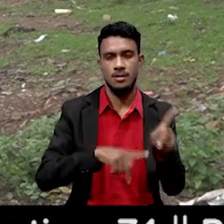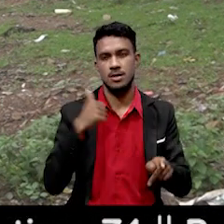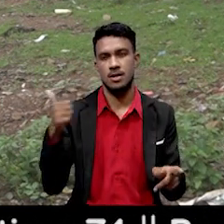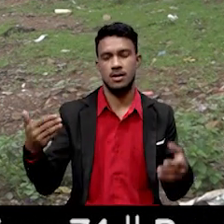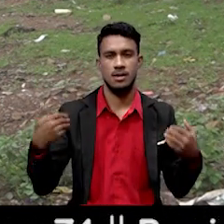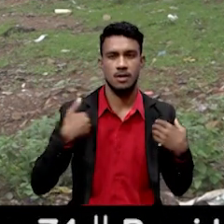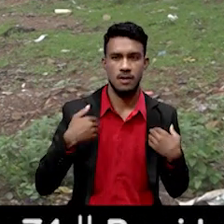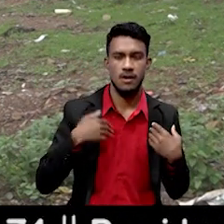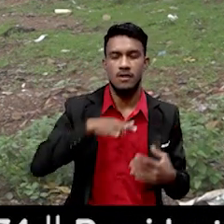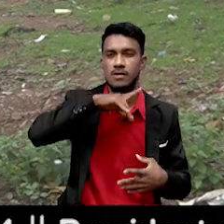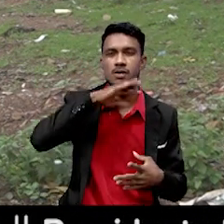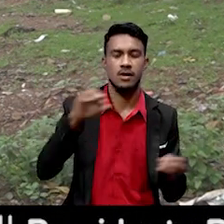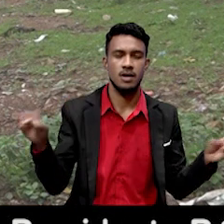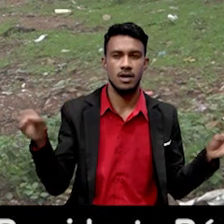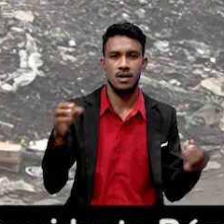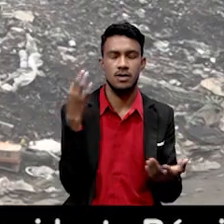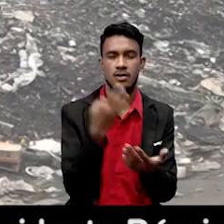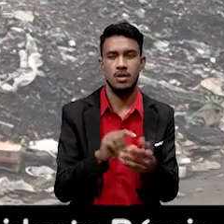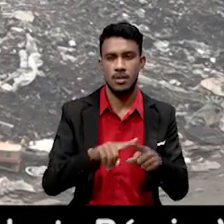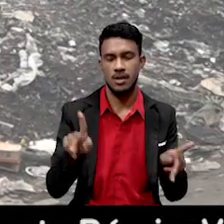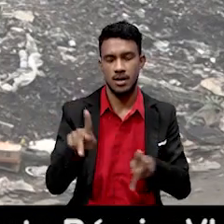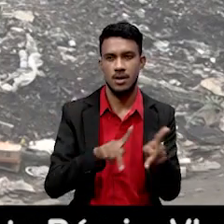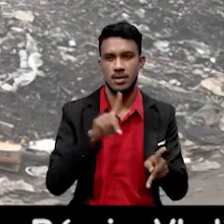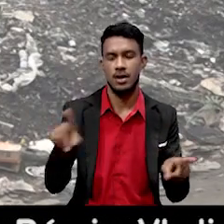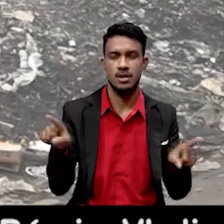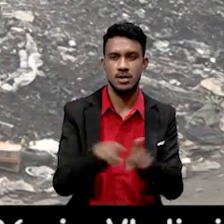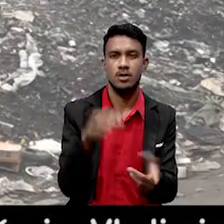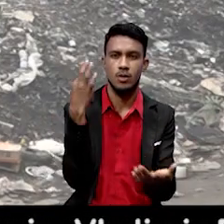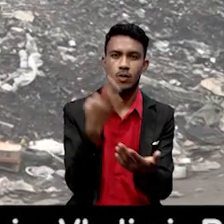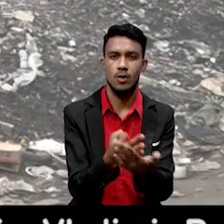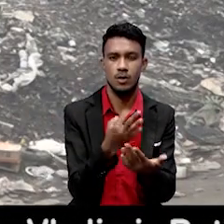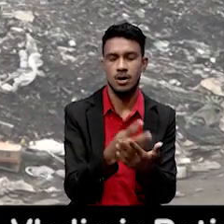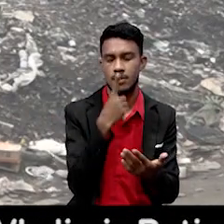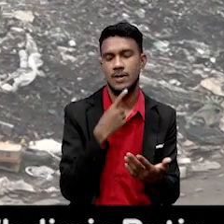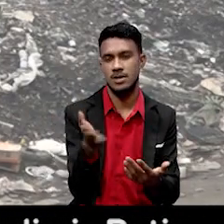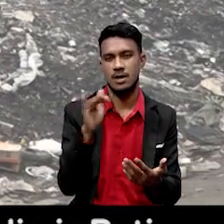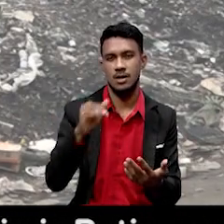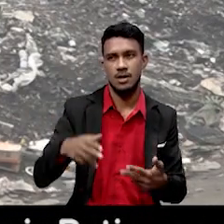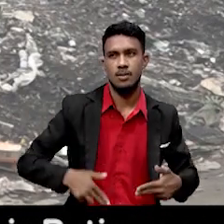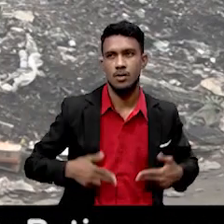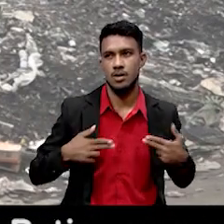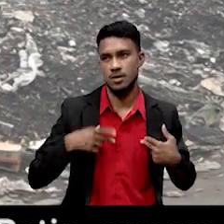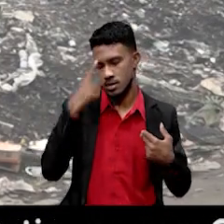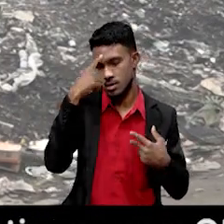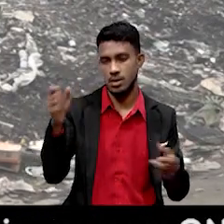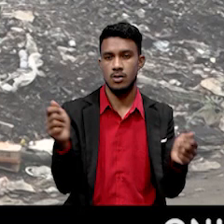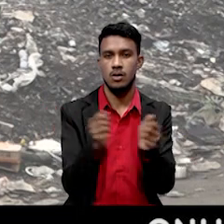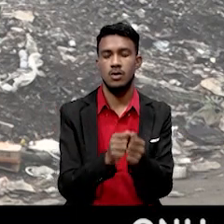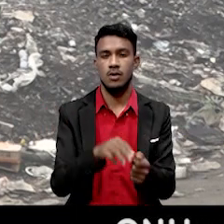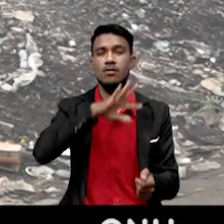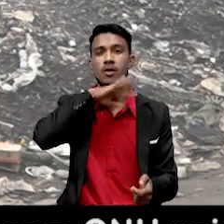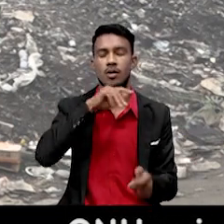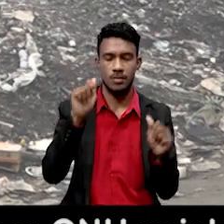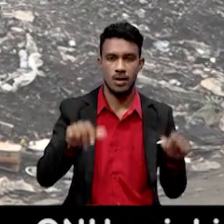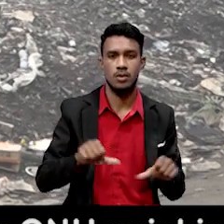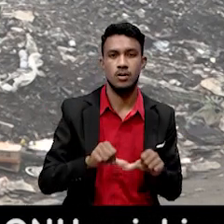maske lishu la ya fuling, may be bay mabalung, lishu ni hanesang osameang basira ni Morris. Tango lishu sira bele hatutang sira